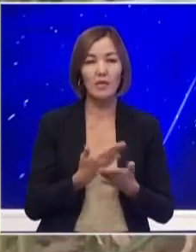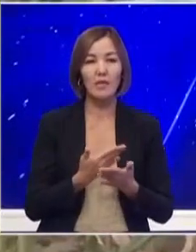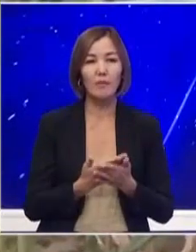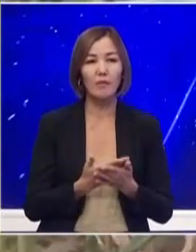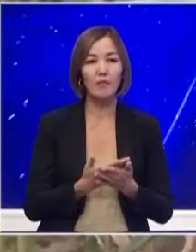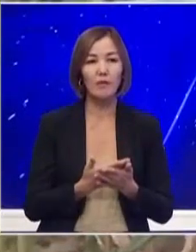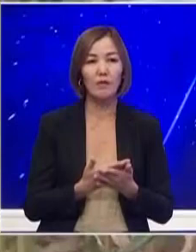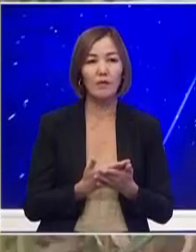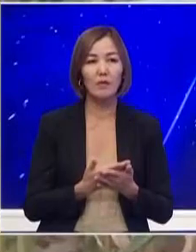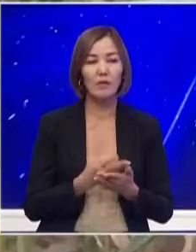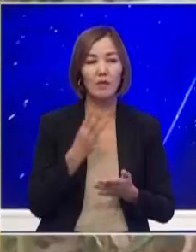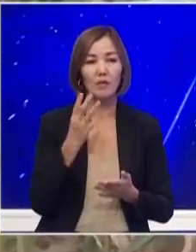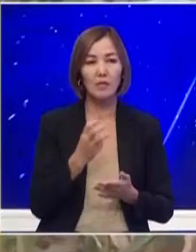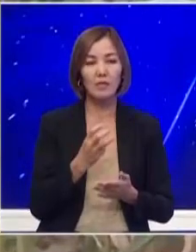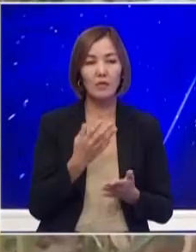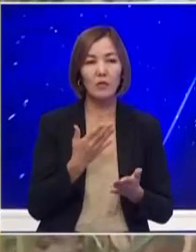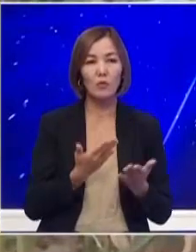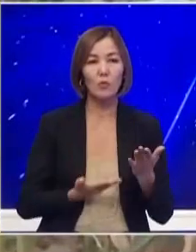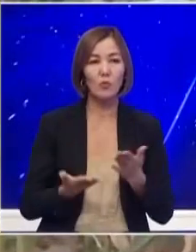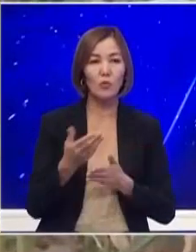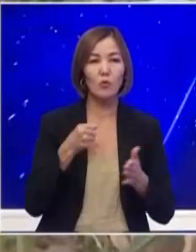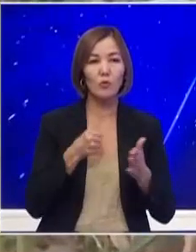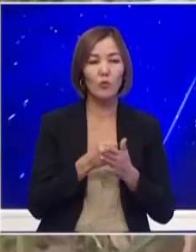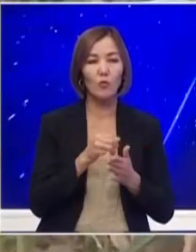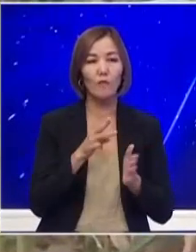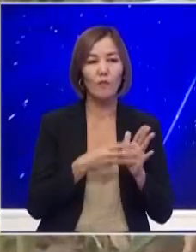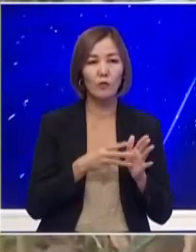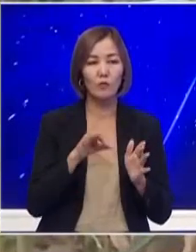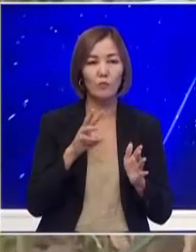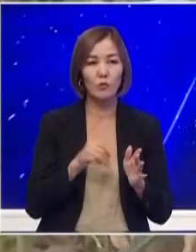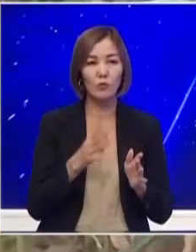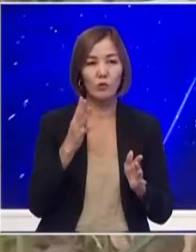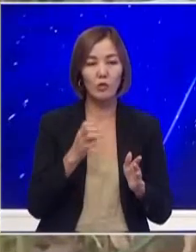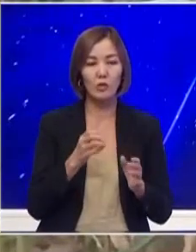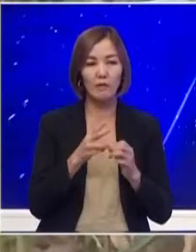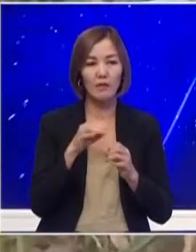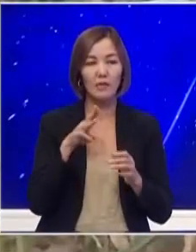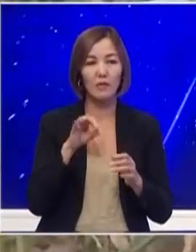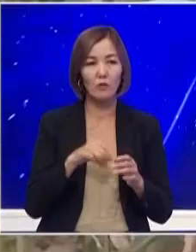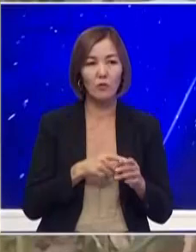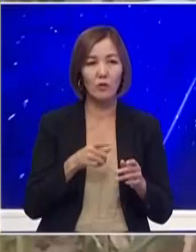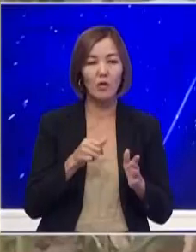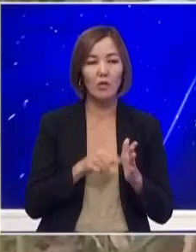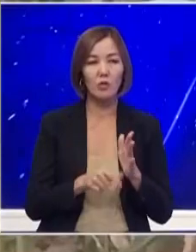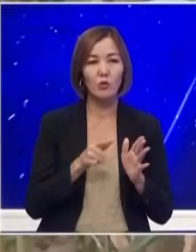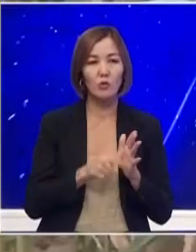группу 300, это может быть урожайность до 8 тонн, группа 400 до 12 тонн и группа